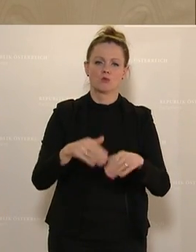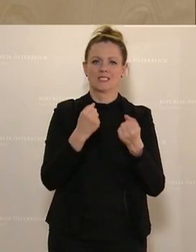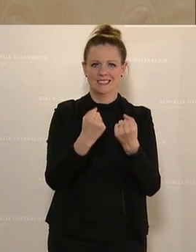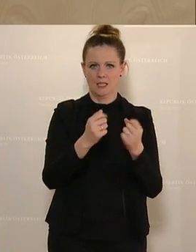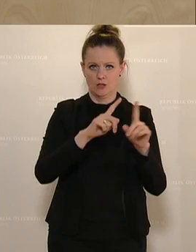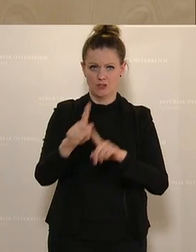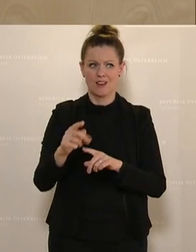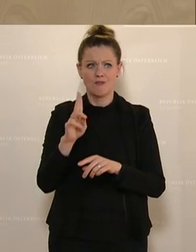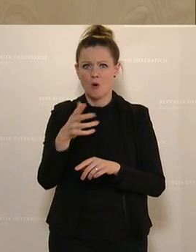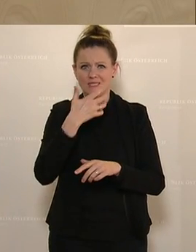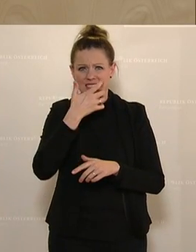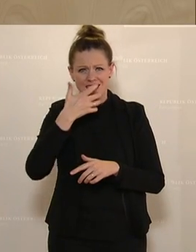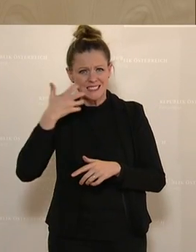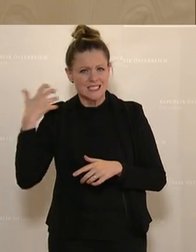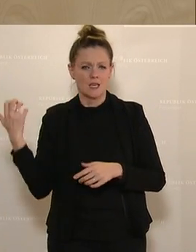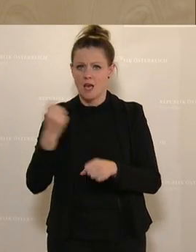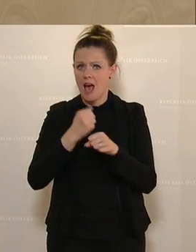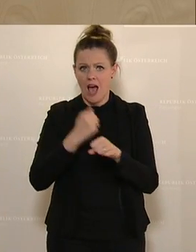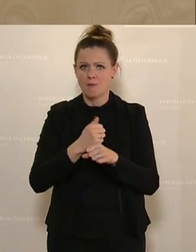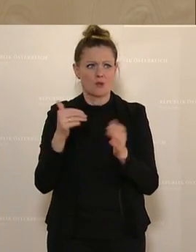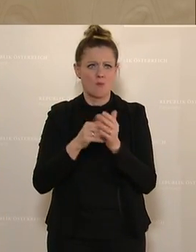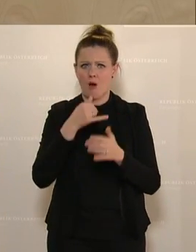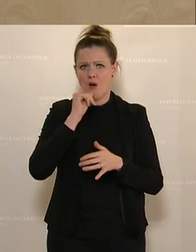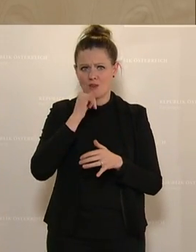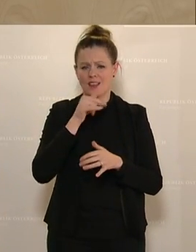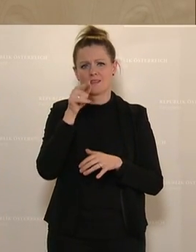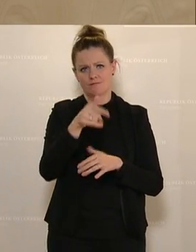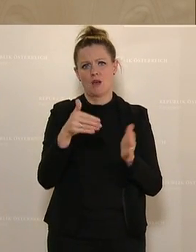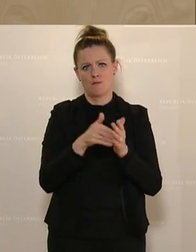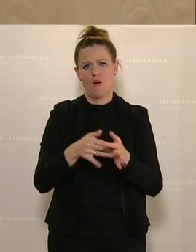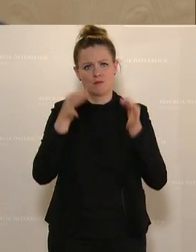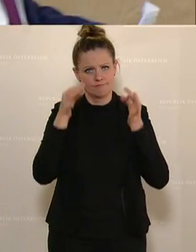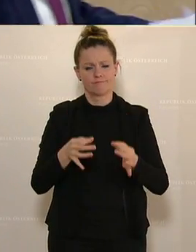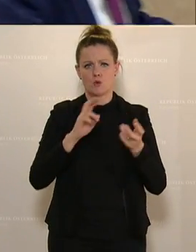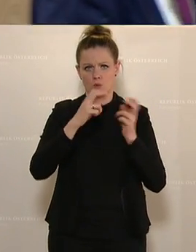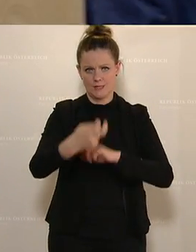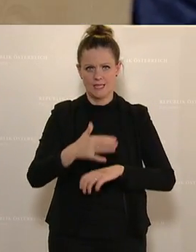der Hitze brauchen was zu trinken, das sollte noch geregelt werden. Danke sehr.